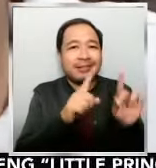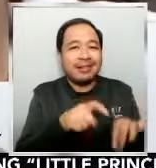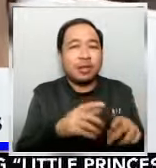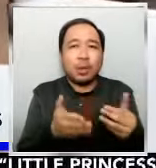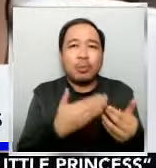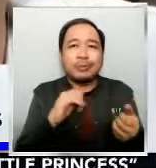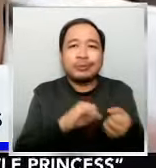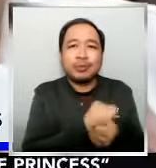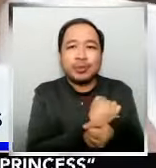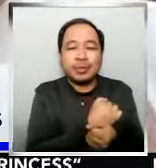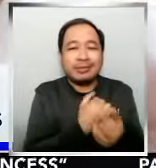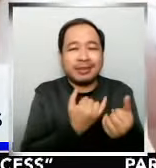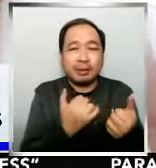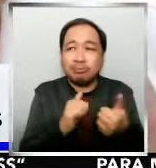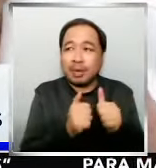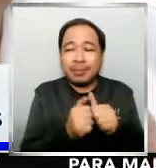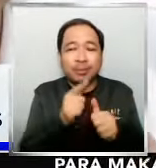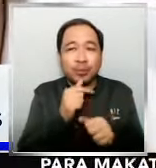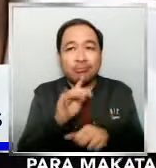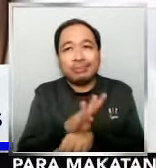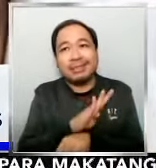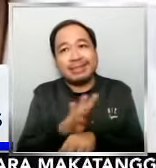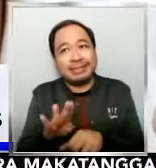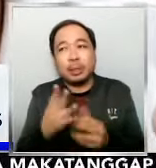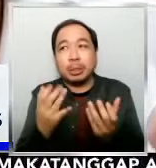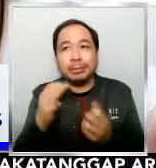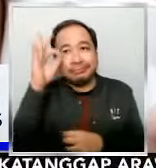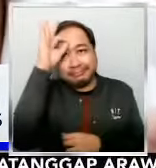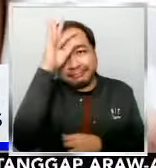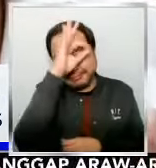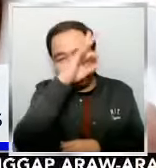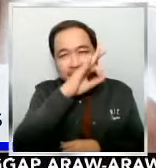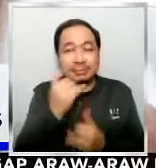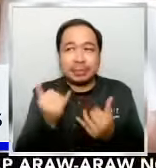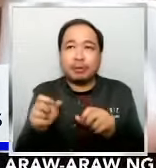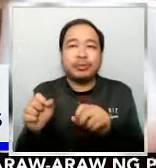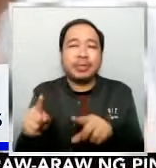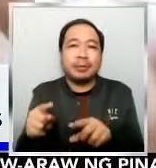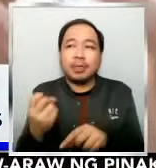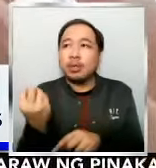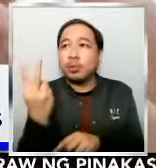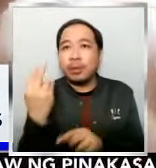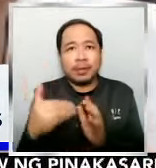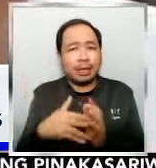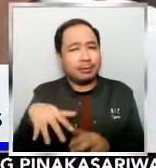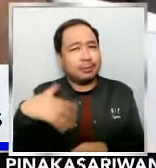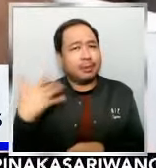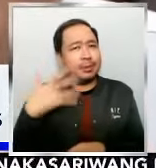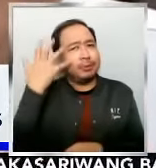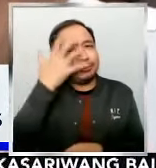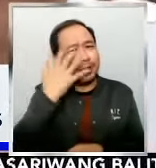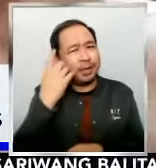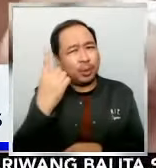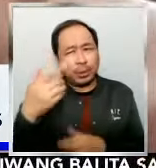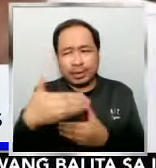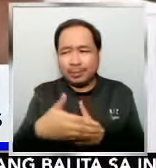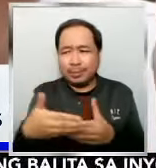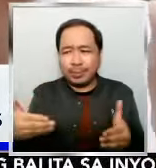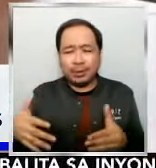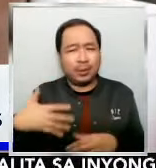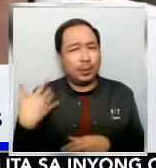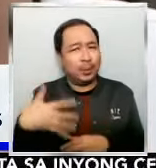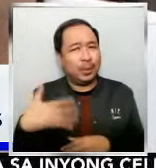Problema, siyempre, alam mo mga negosyante, ang benta daw ngayon ng antigen test, 12,000. Isang box. Isang